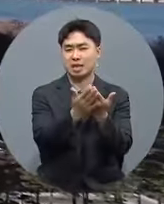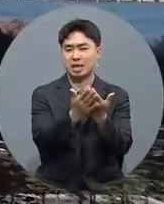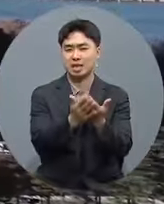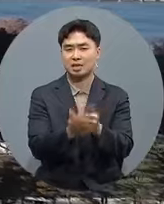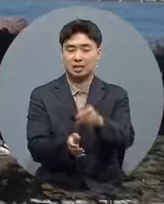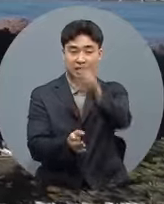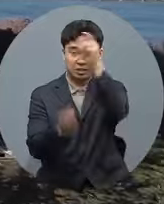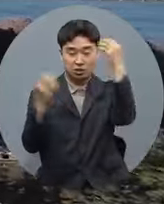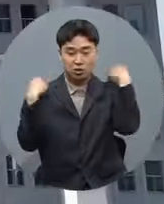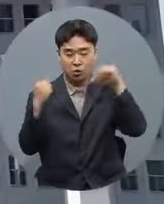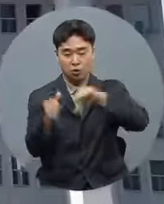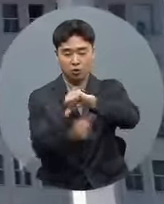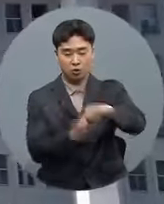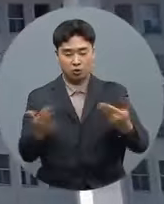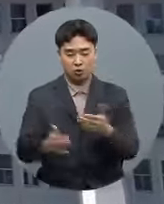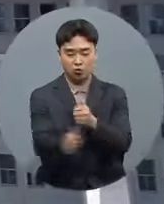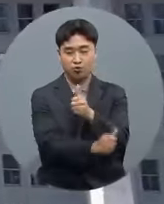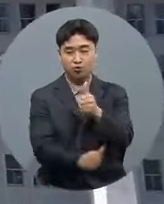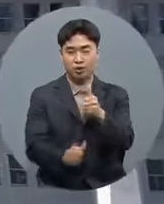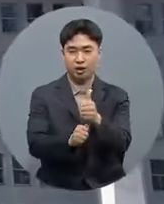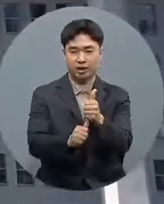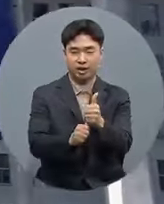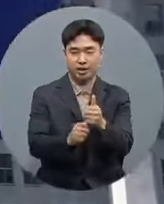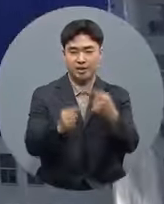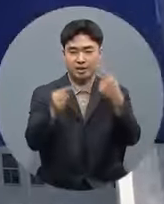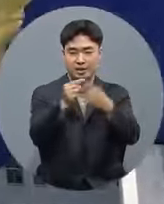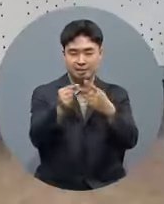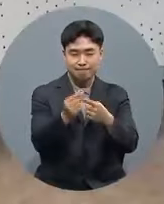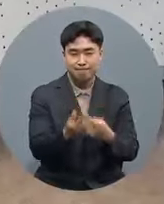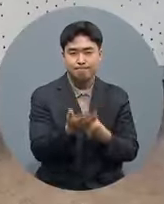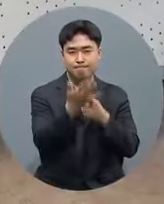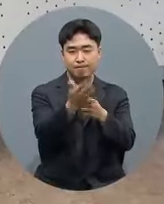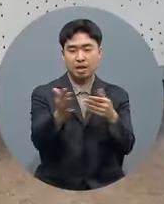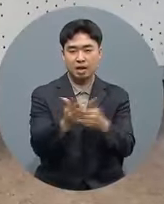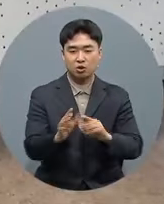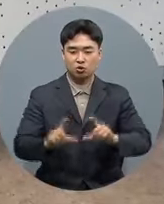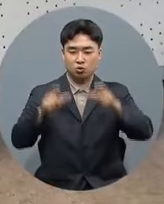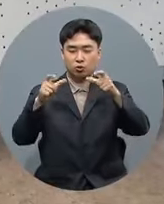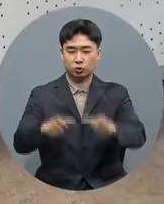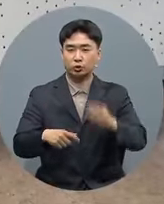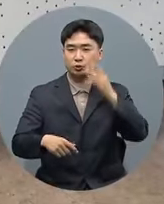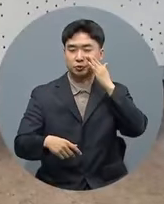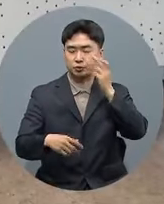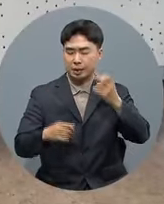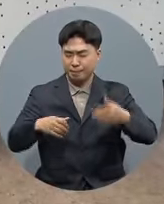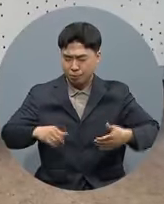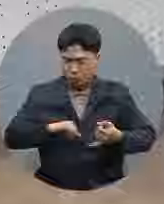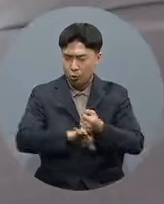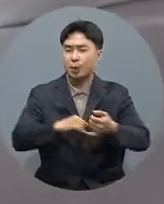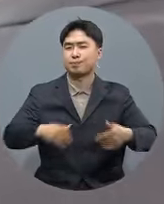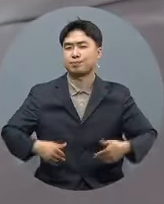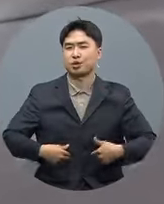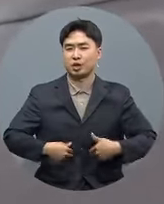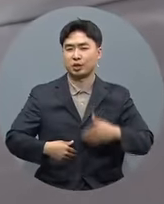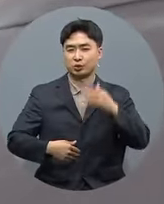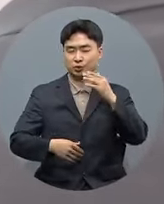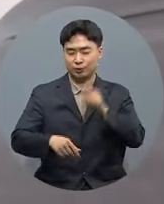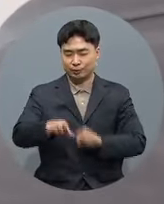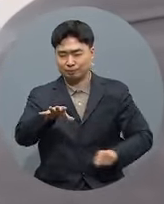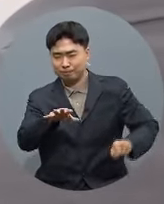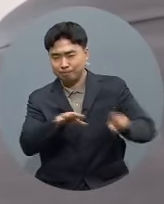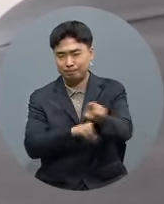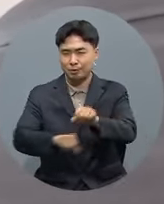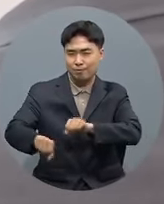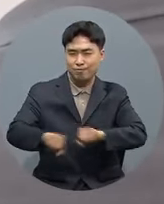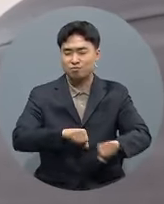국회 환경노동위원회를 희망 상임위 1순위로 써낸 이유는 동구와 울산에 필요한 현안들을 적극적으로 해결하기